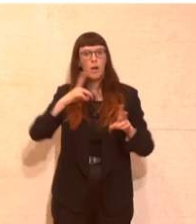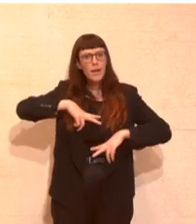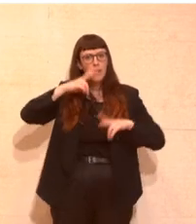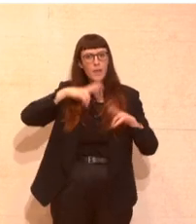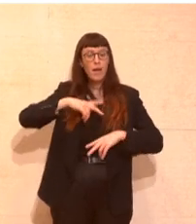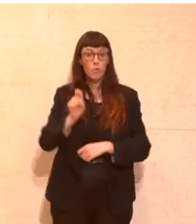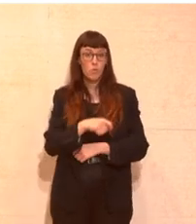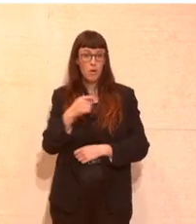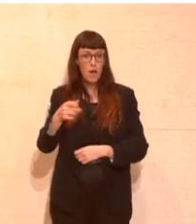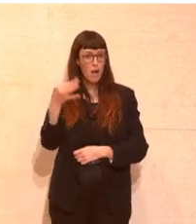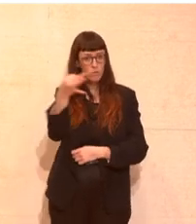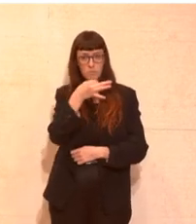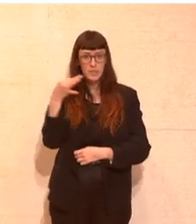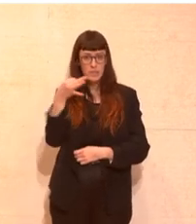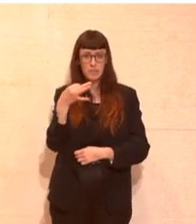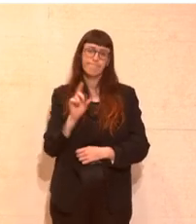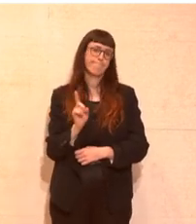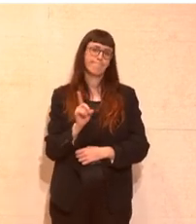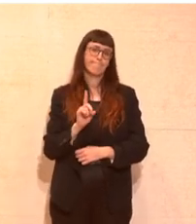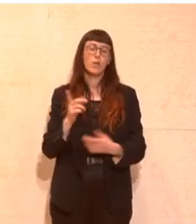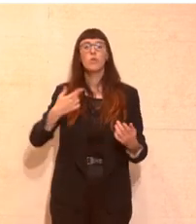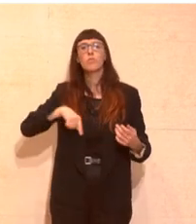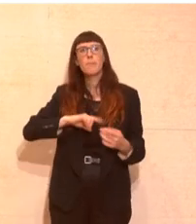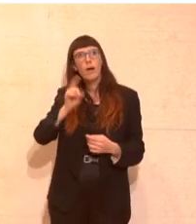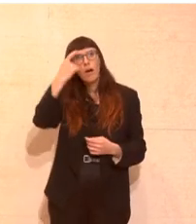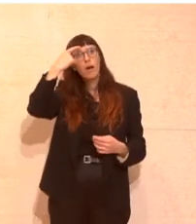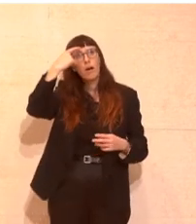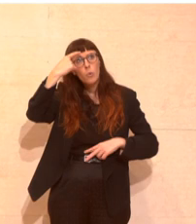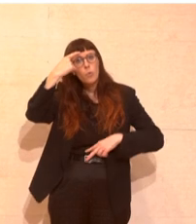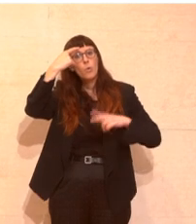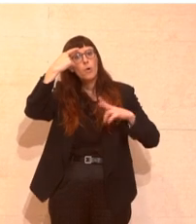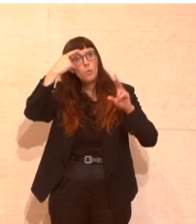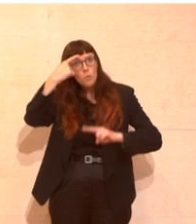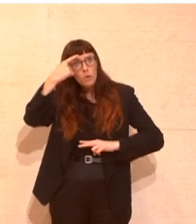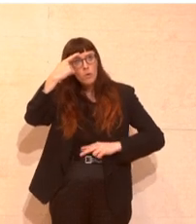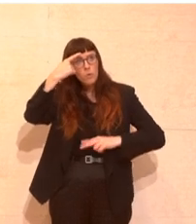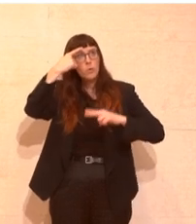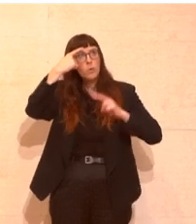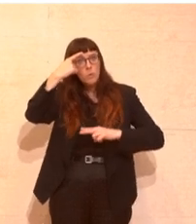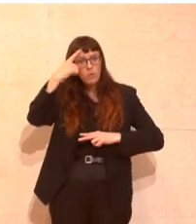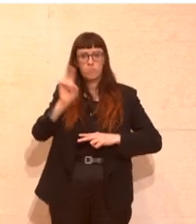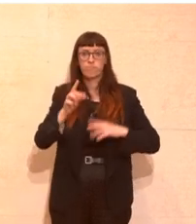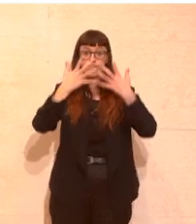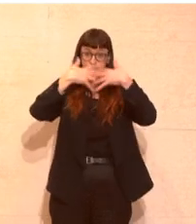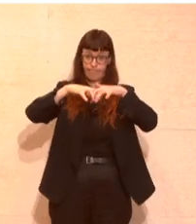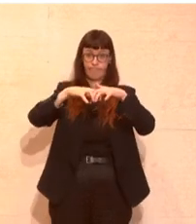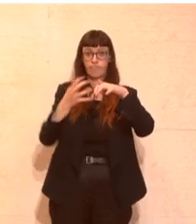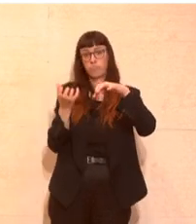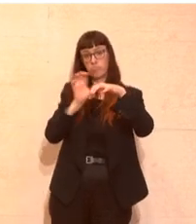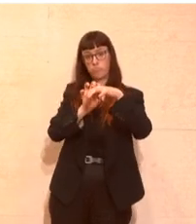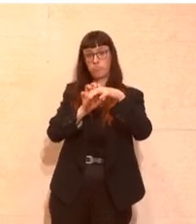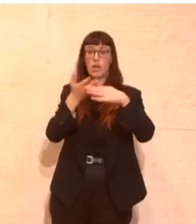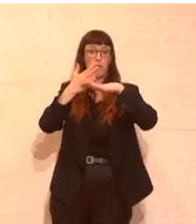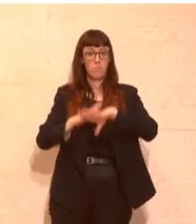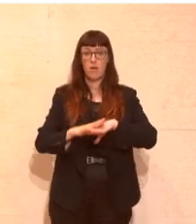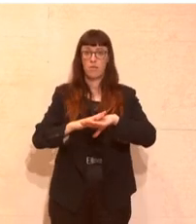c'est-à-dire que nous n'avons pas besoin de nous dire inspire, expire, on a un centre cérébral qui prend en charge cette respiration. Le dauphin,